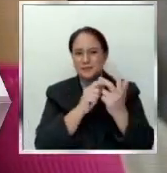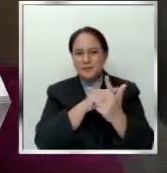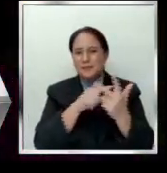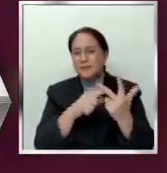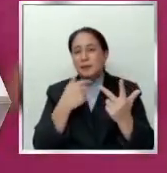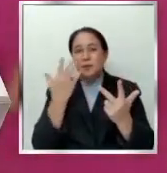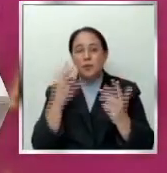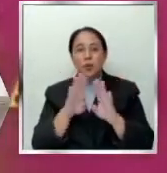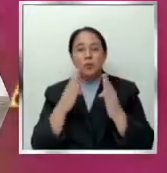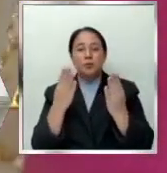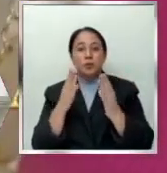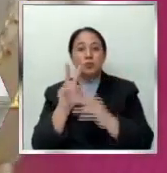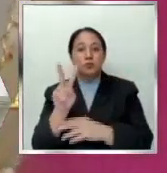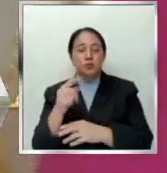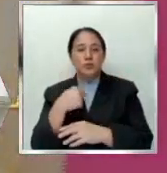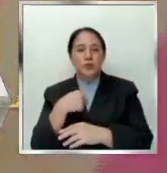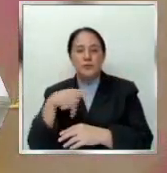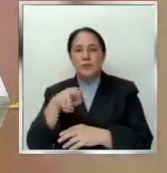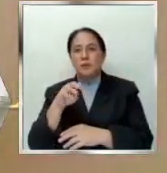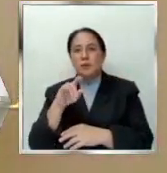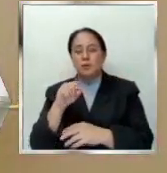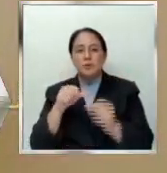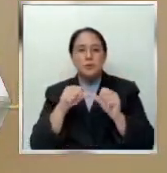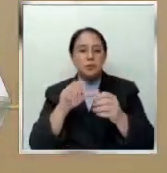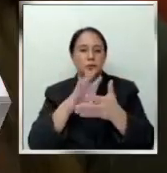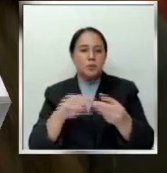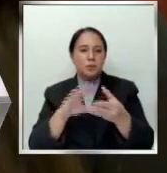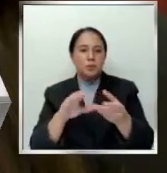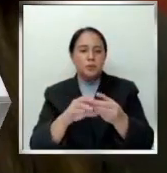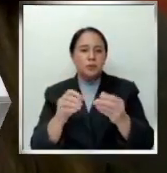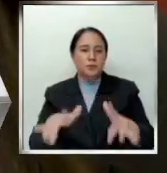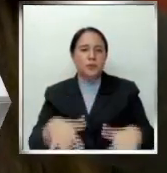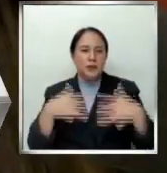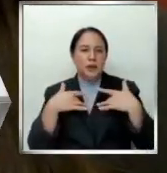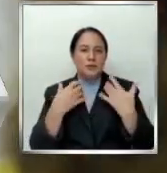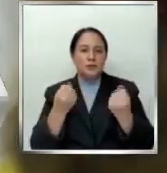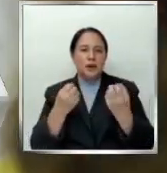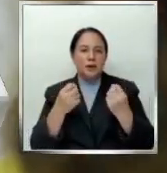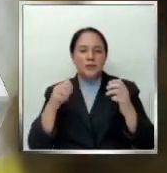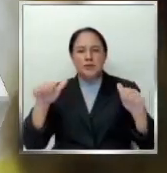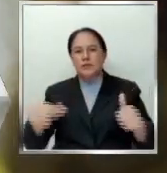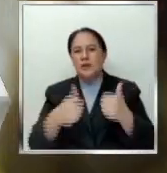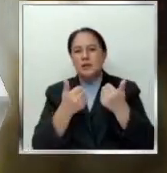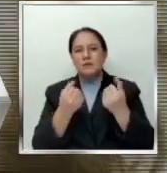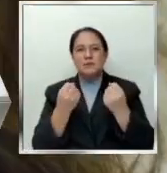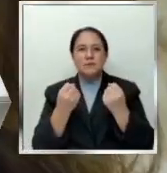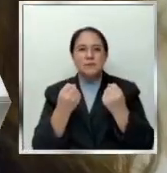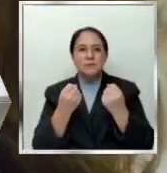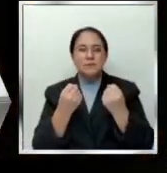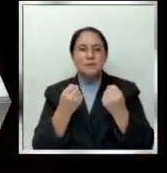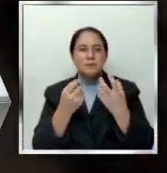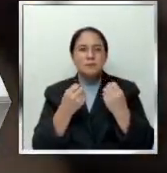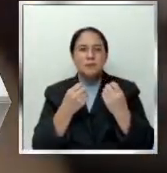ng Book 2 ng Prima Donas para ituloy ang kwento ng kanilang buhay na puno ng pagsubok at mga makapigil hiningang